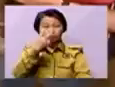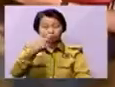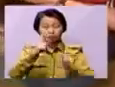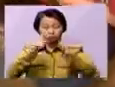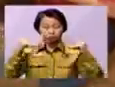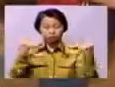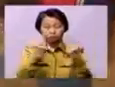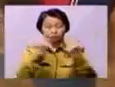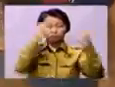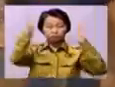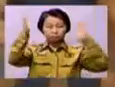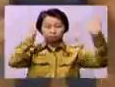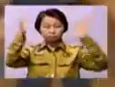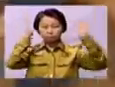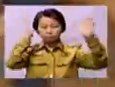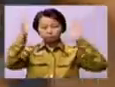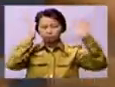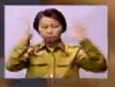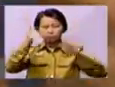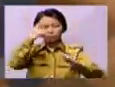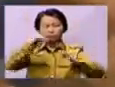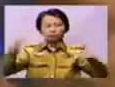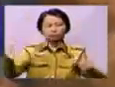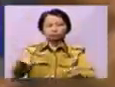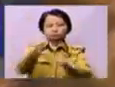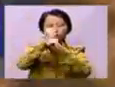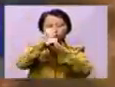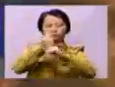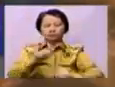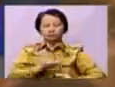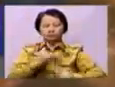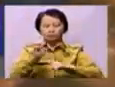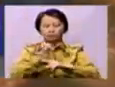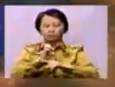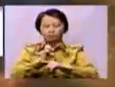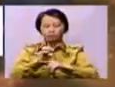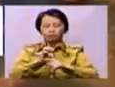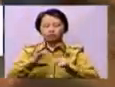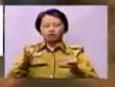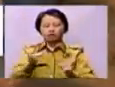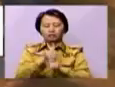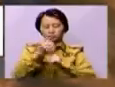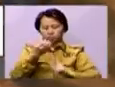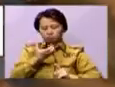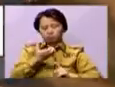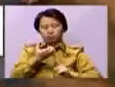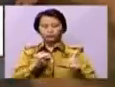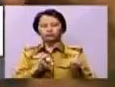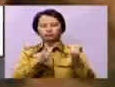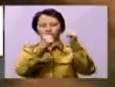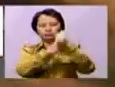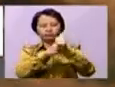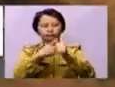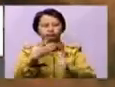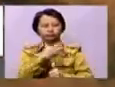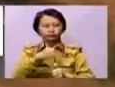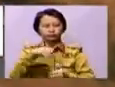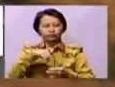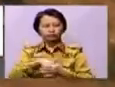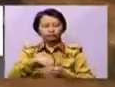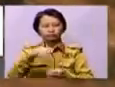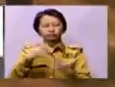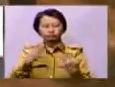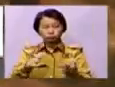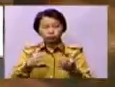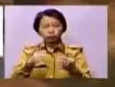pasukan Malaysia untuk merangkul pingat ibu segala emas temasya sukan C ini. Dan saya kira di dalam sudah